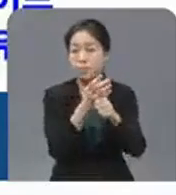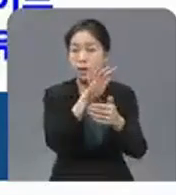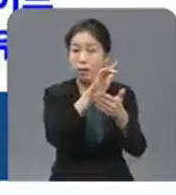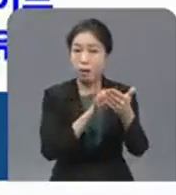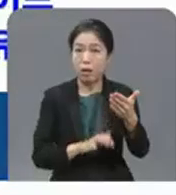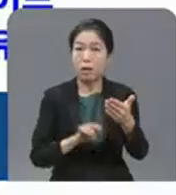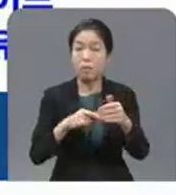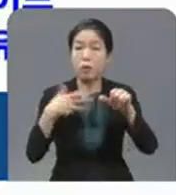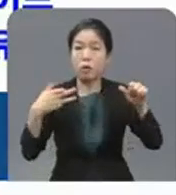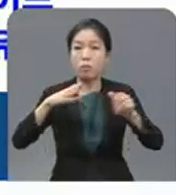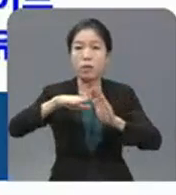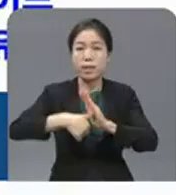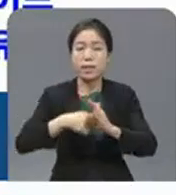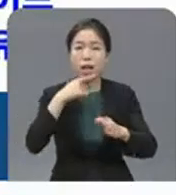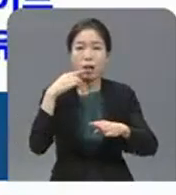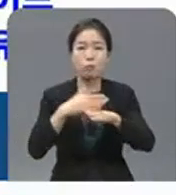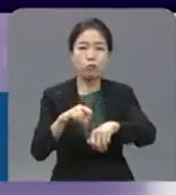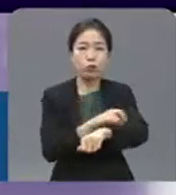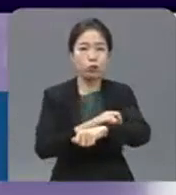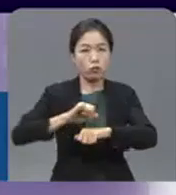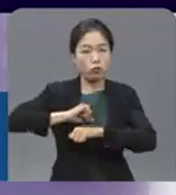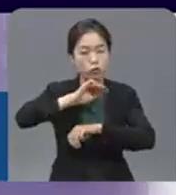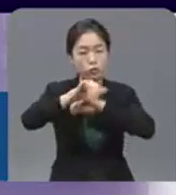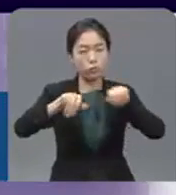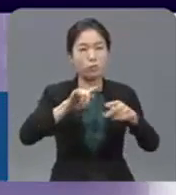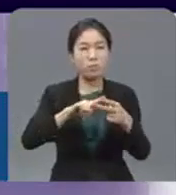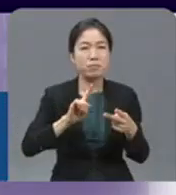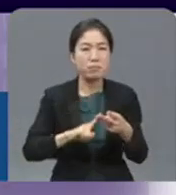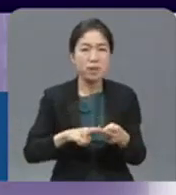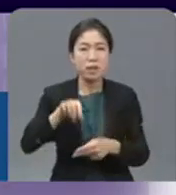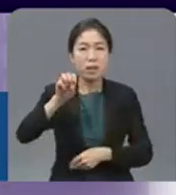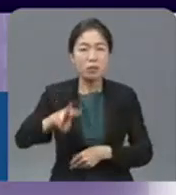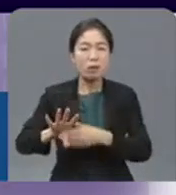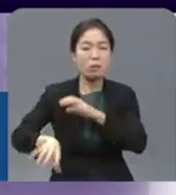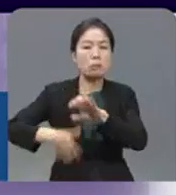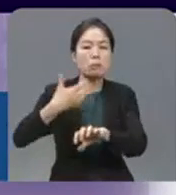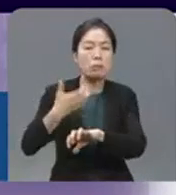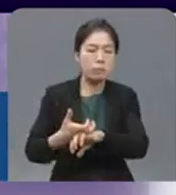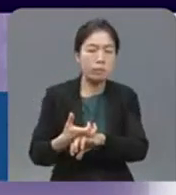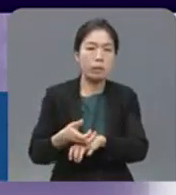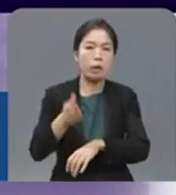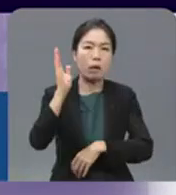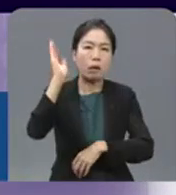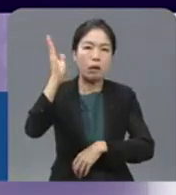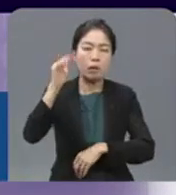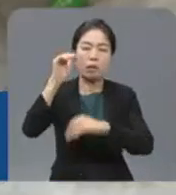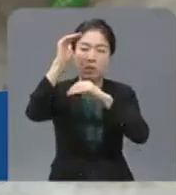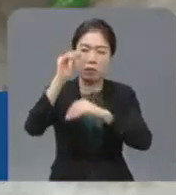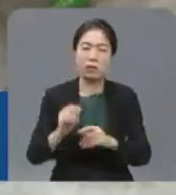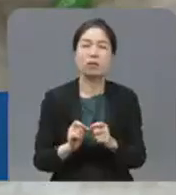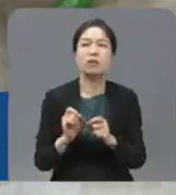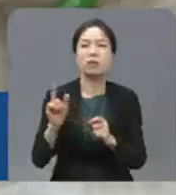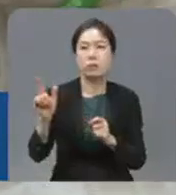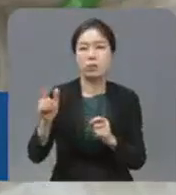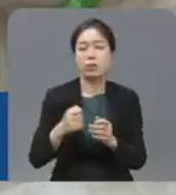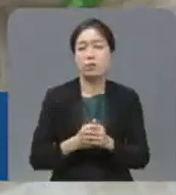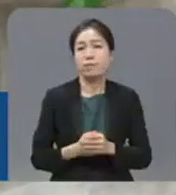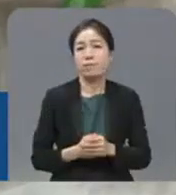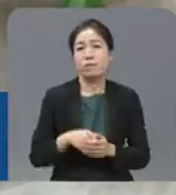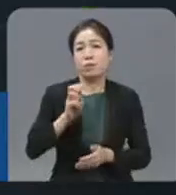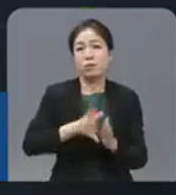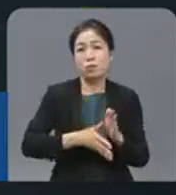게시물은 5.18 당시 북한 특수군이 개입했다거나 광주 반란 혹은 폭동으로 주장하는 내용이 대부분입니다